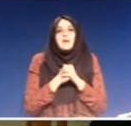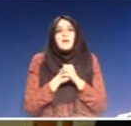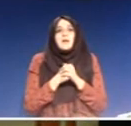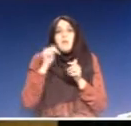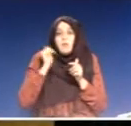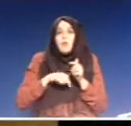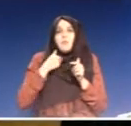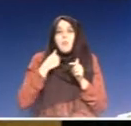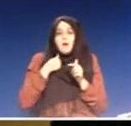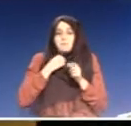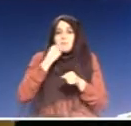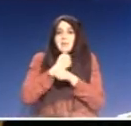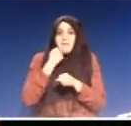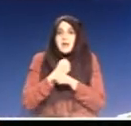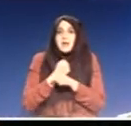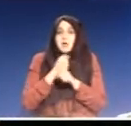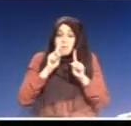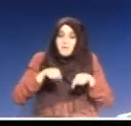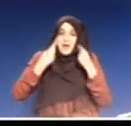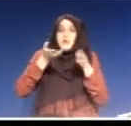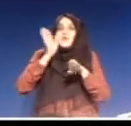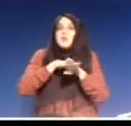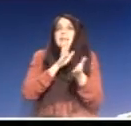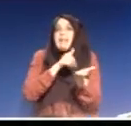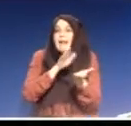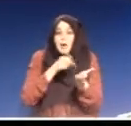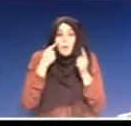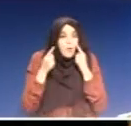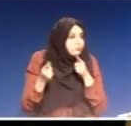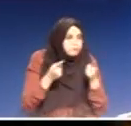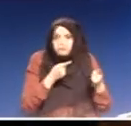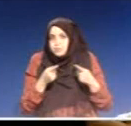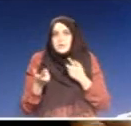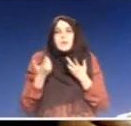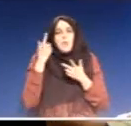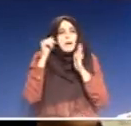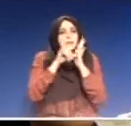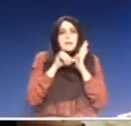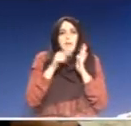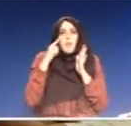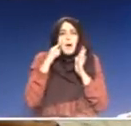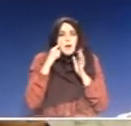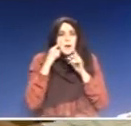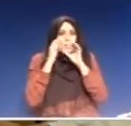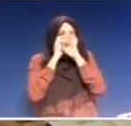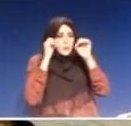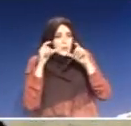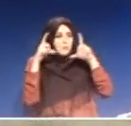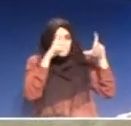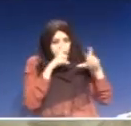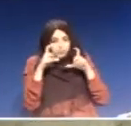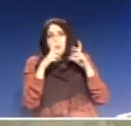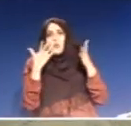ندير سورتي تيران في الميدان دونك قسمة بدلت ديت ليكيب توبو خرجنا